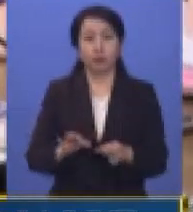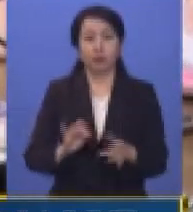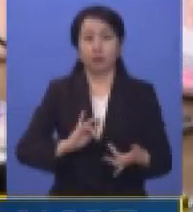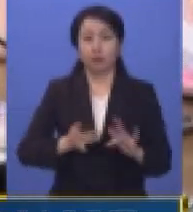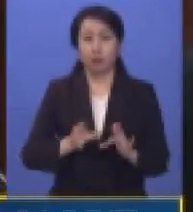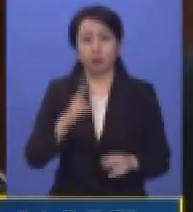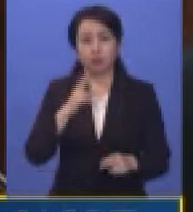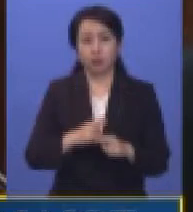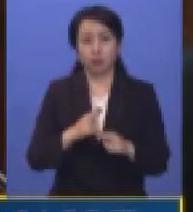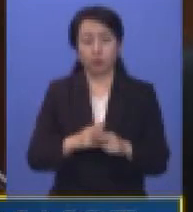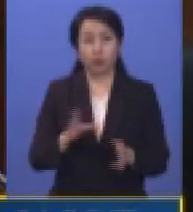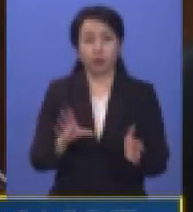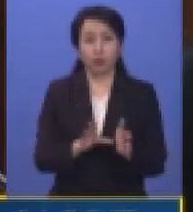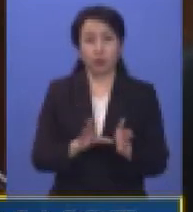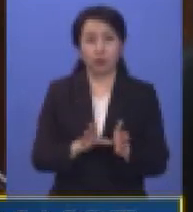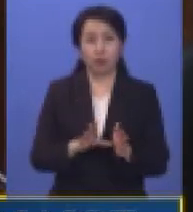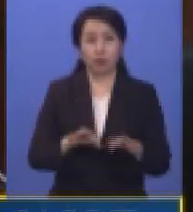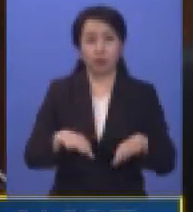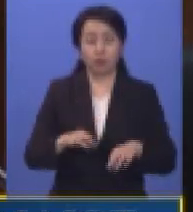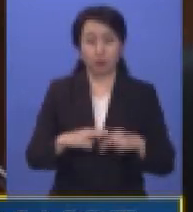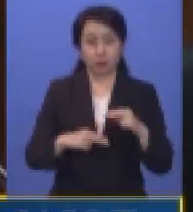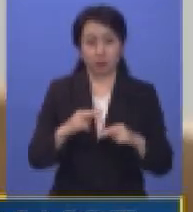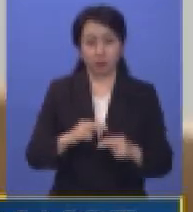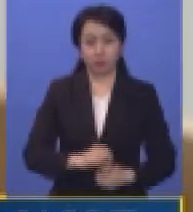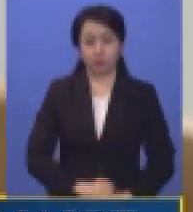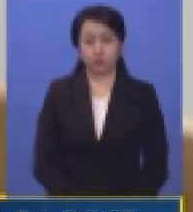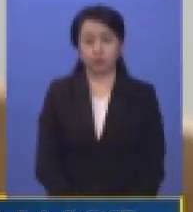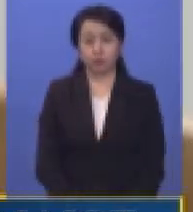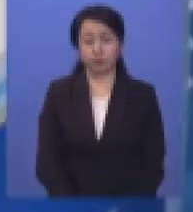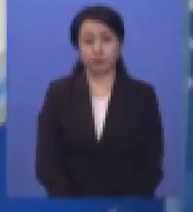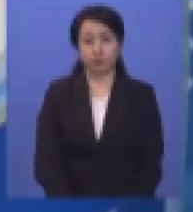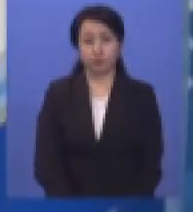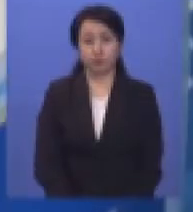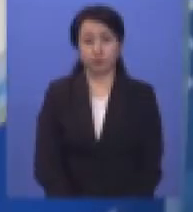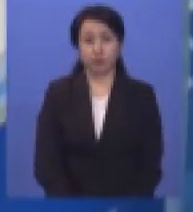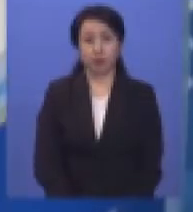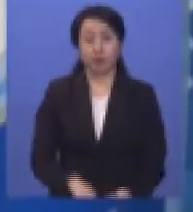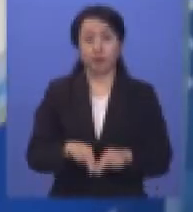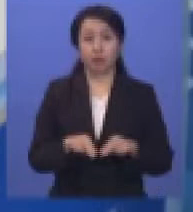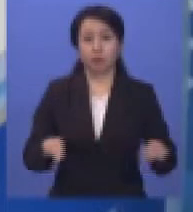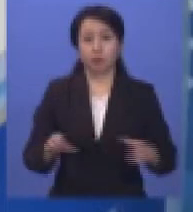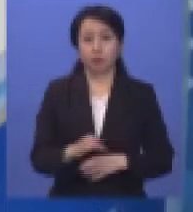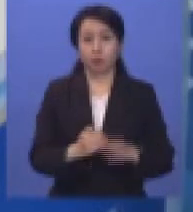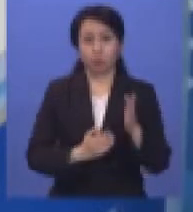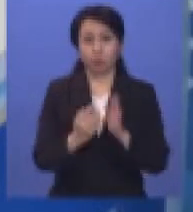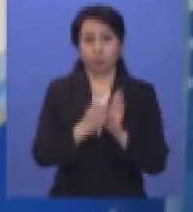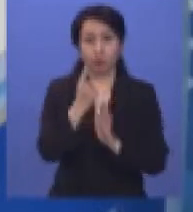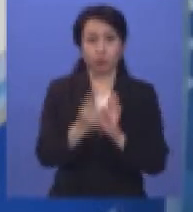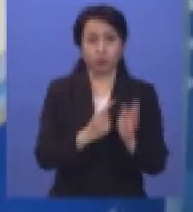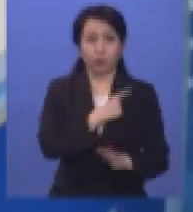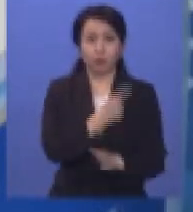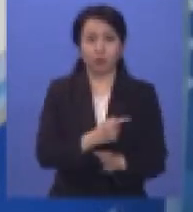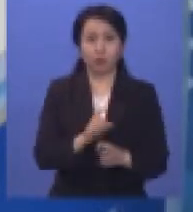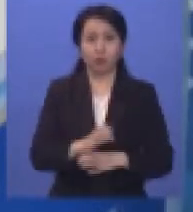сферах цифровизации, металлургии, энергетики и машиностроения. На правительственном совете подняты